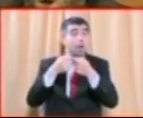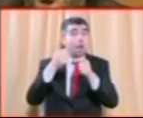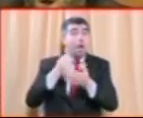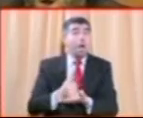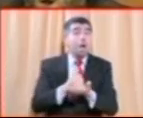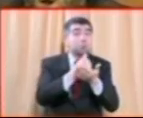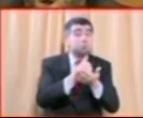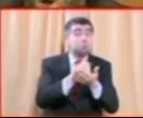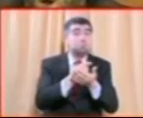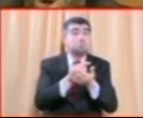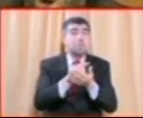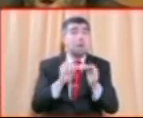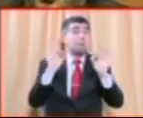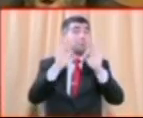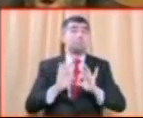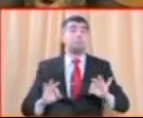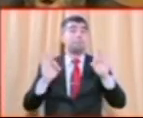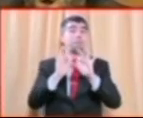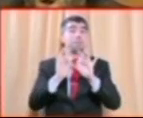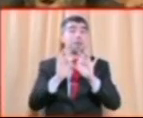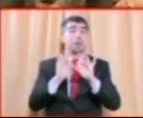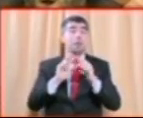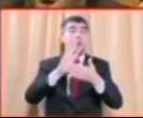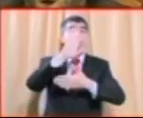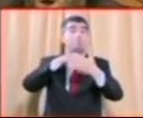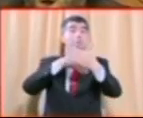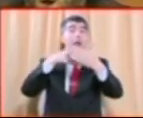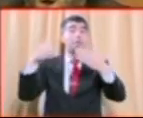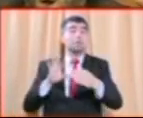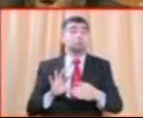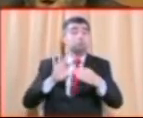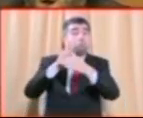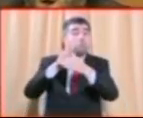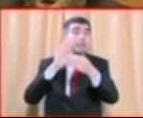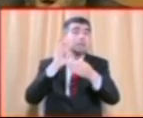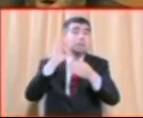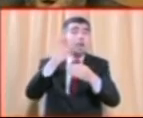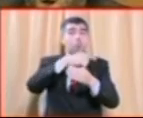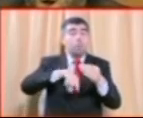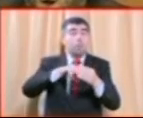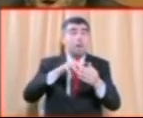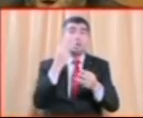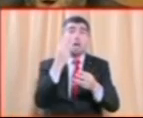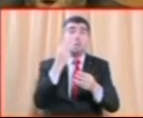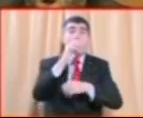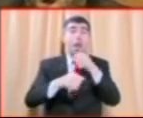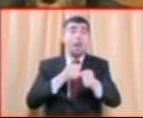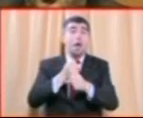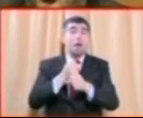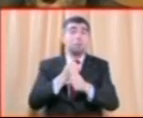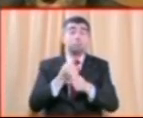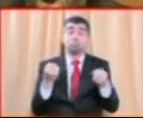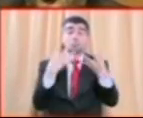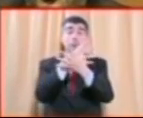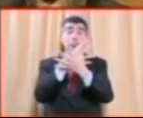اعتماد العقده البرنامج. هذه سنوات، كنظن هذه السنة الثالثة، ما عرفش الرأي العام شنو